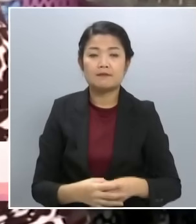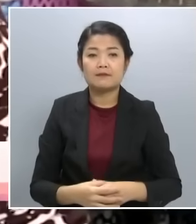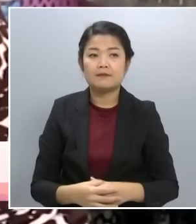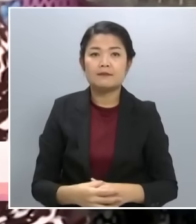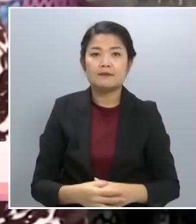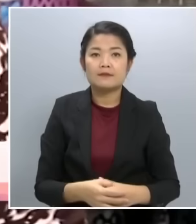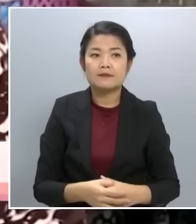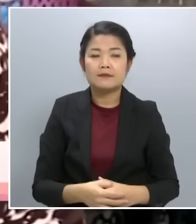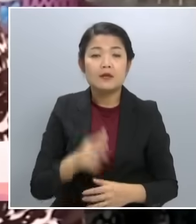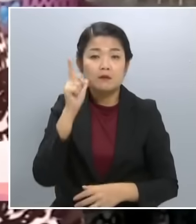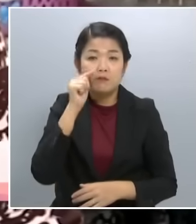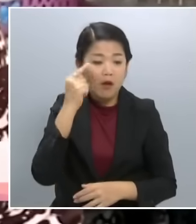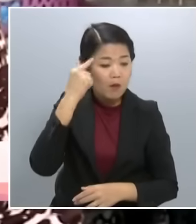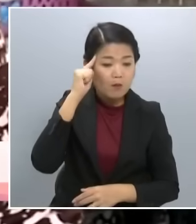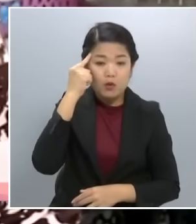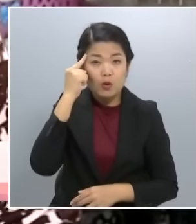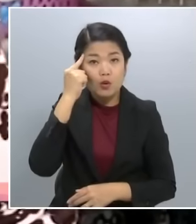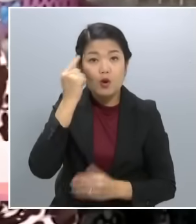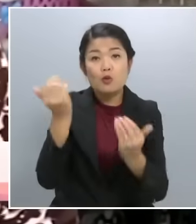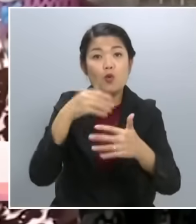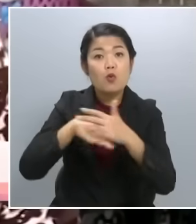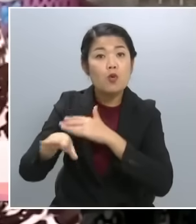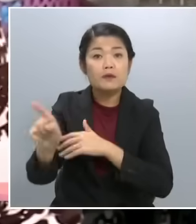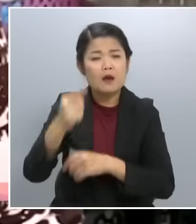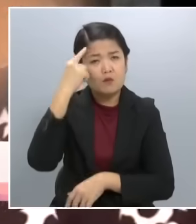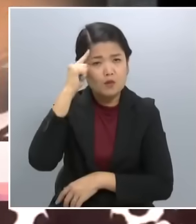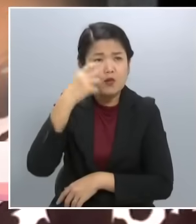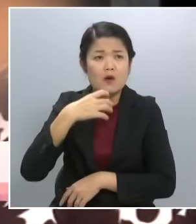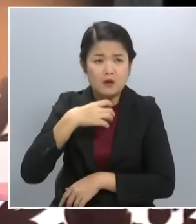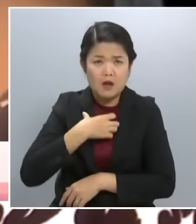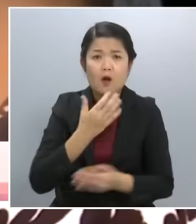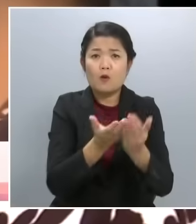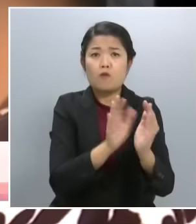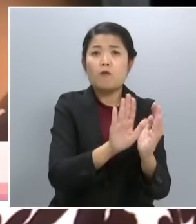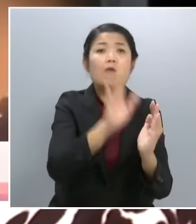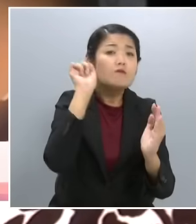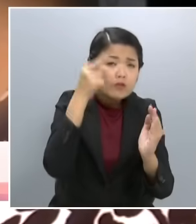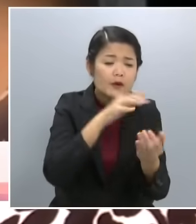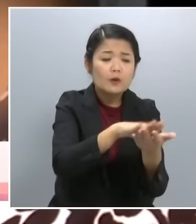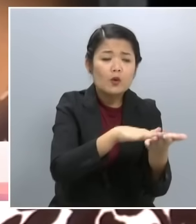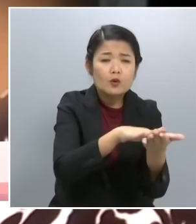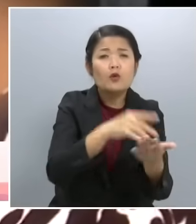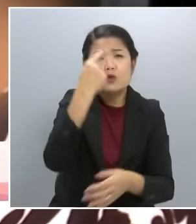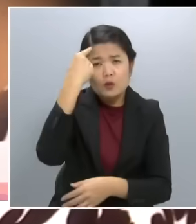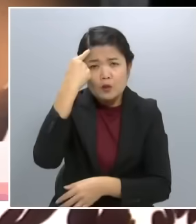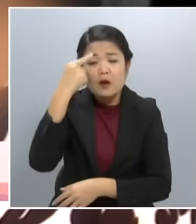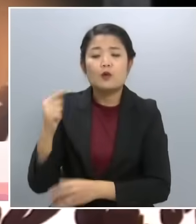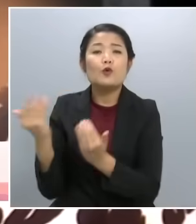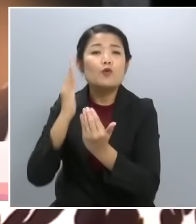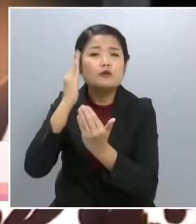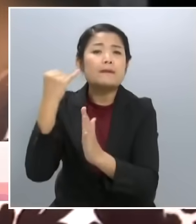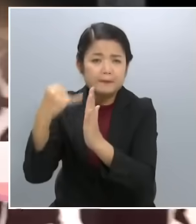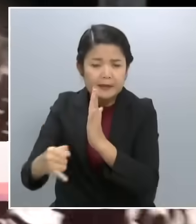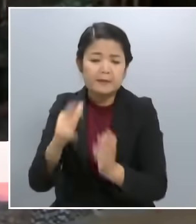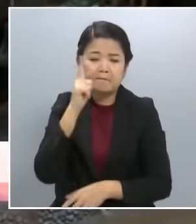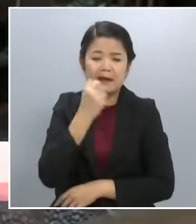ค่ะแม่ก็ไม่รู้นะคะว่าลูกหลบหนีไปอยู่ที่ไหนอยากจะขอโทษทอบตัวของแพวรู้ว่าลูกของแม่เป็นคนผิดแม่เสียใจเป็น